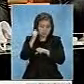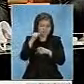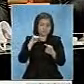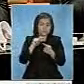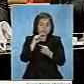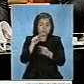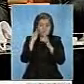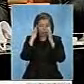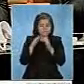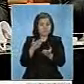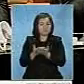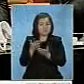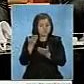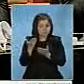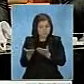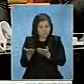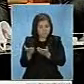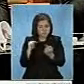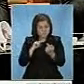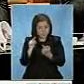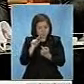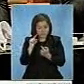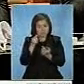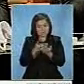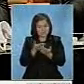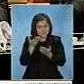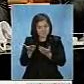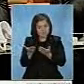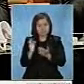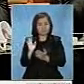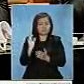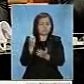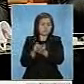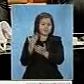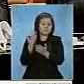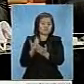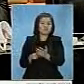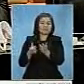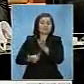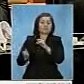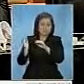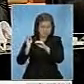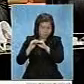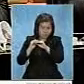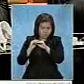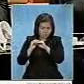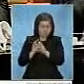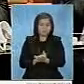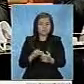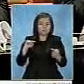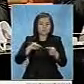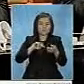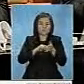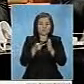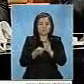ริโภคมีความจูงใจในการบริโภคสินค้าบางชนิดลดลงมีได้มีความประสงค์ที่อยากจะทำให้มีรายได้ที่เพิ่ม